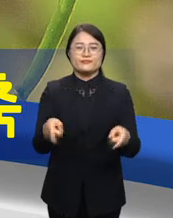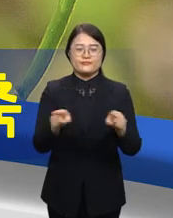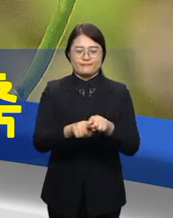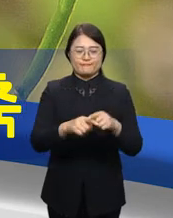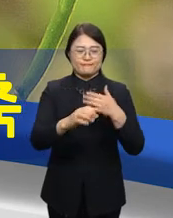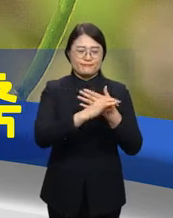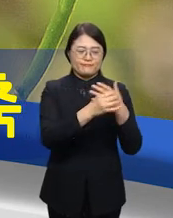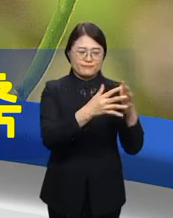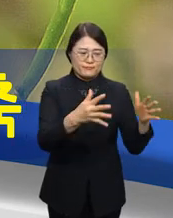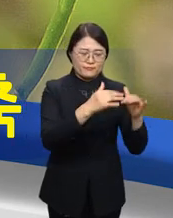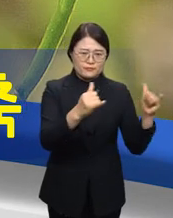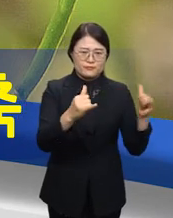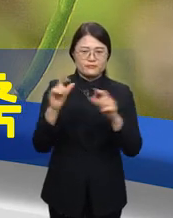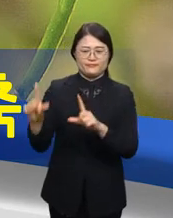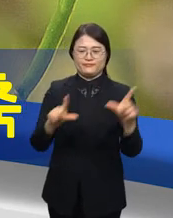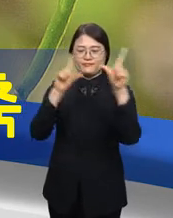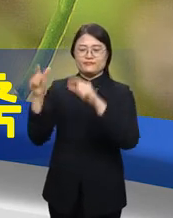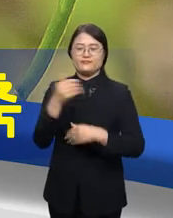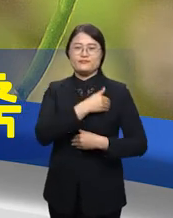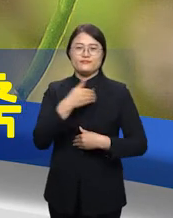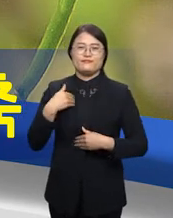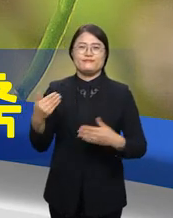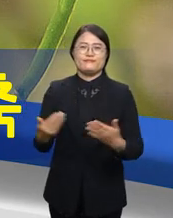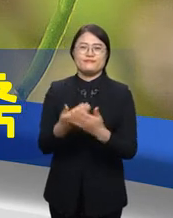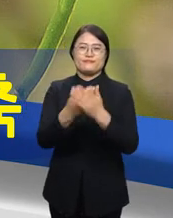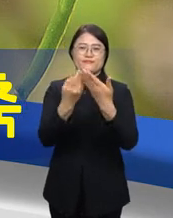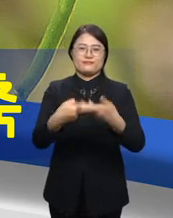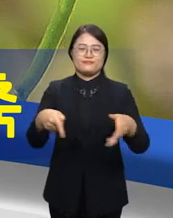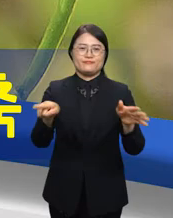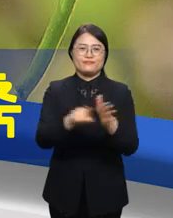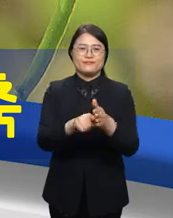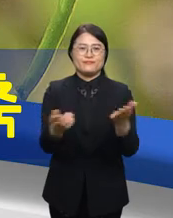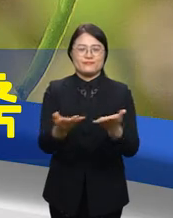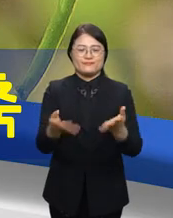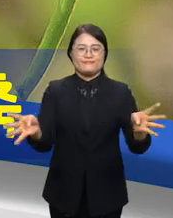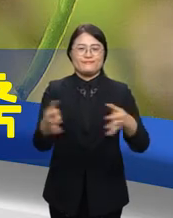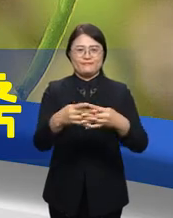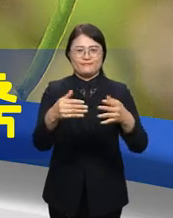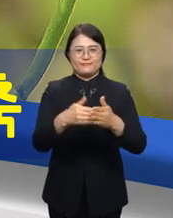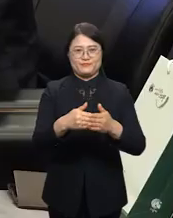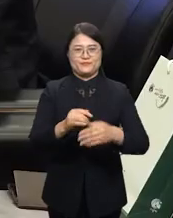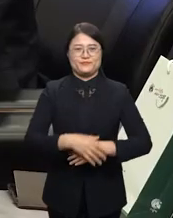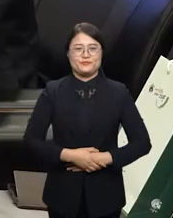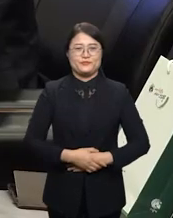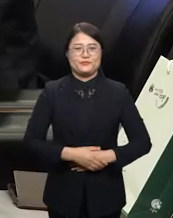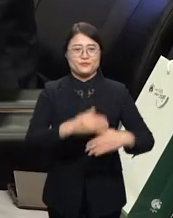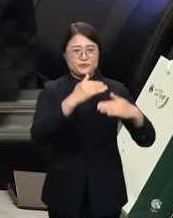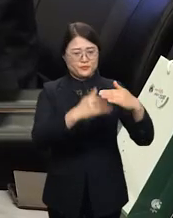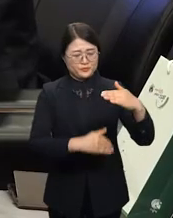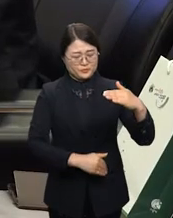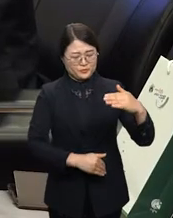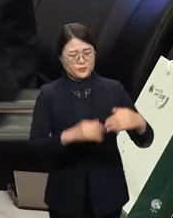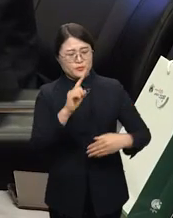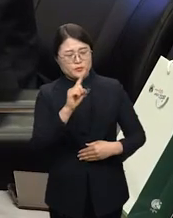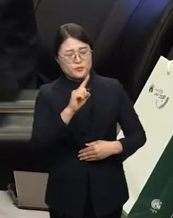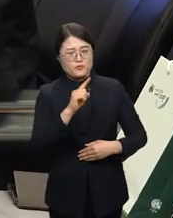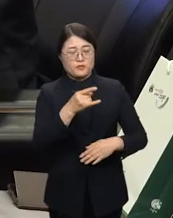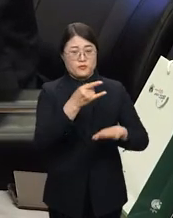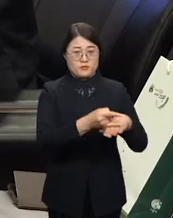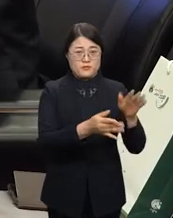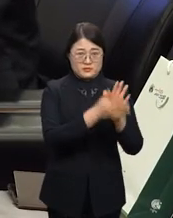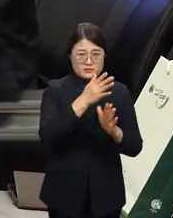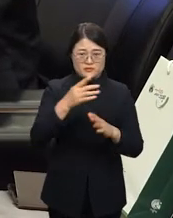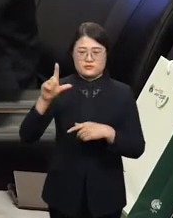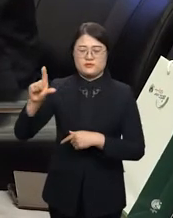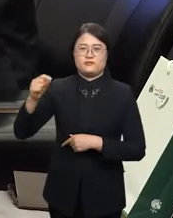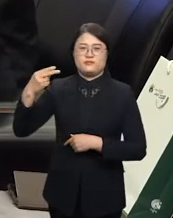임대아파트 입주민의 삶의 질 향상을 위한 업무 협약을 체결했습니다. 이날 협약을 통해